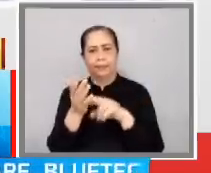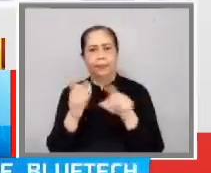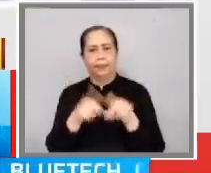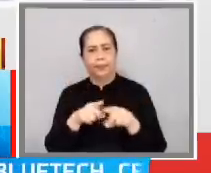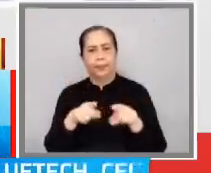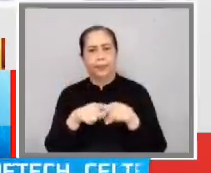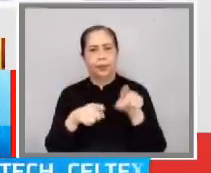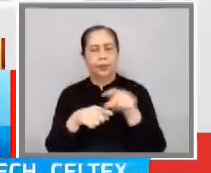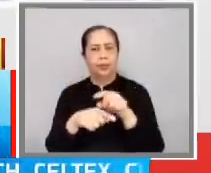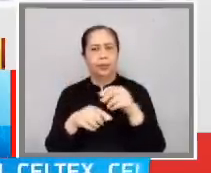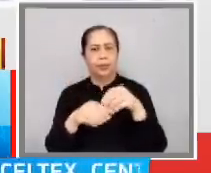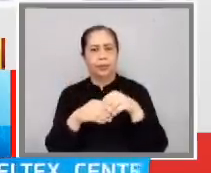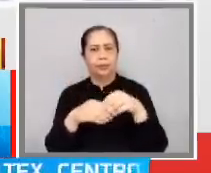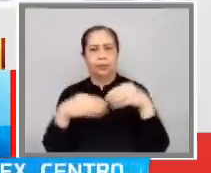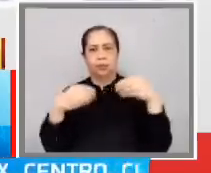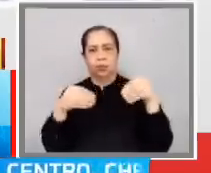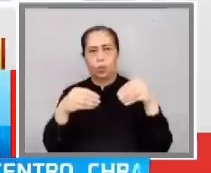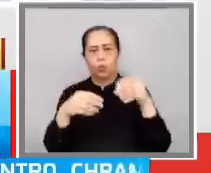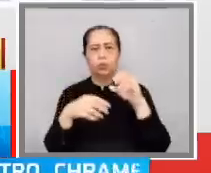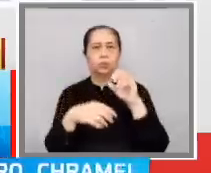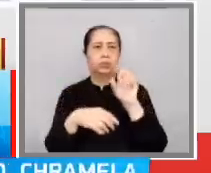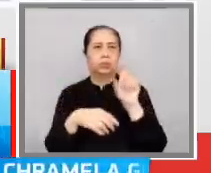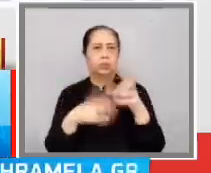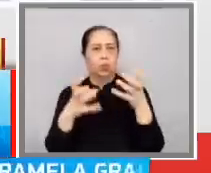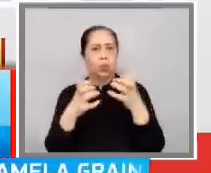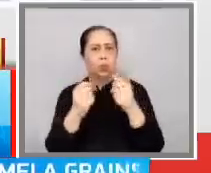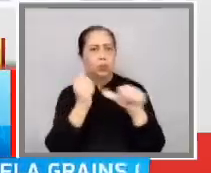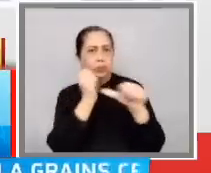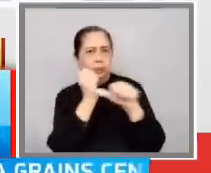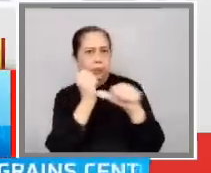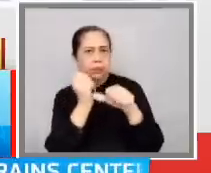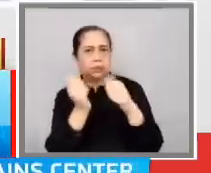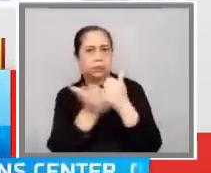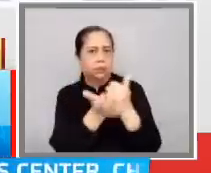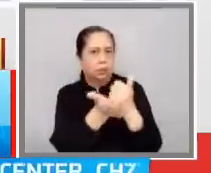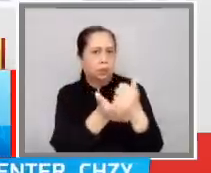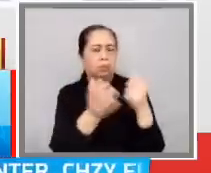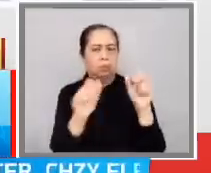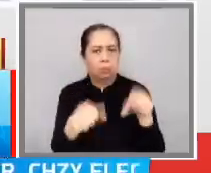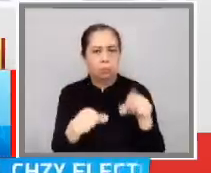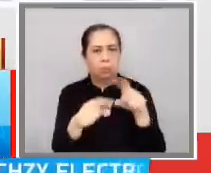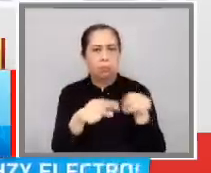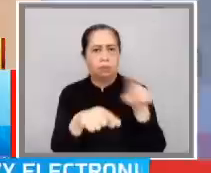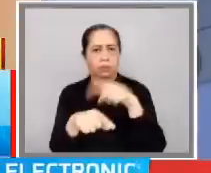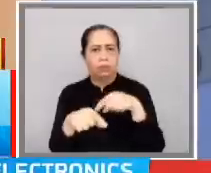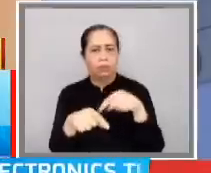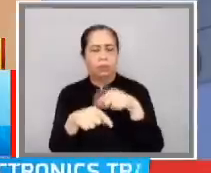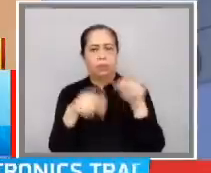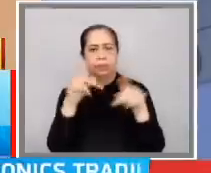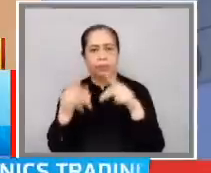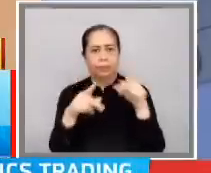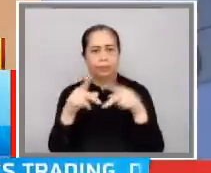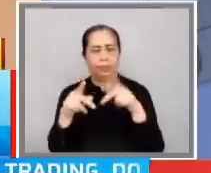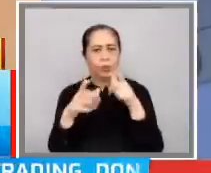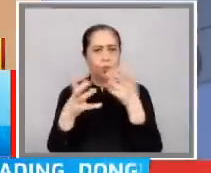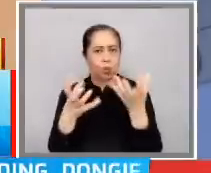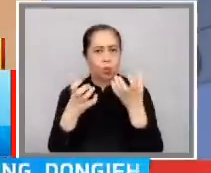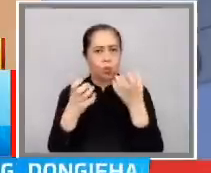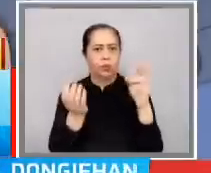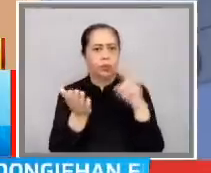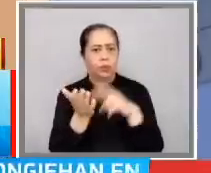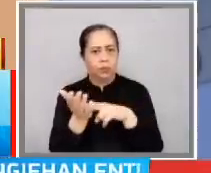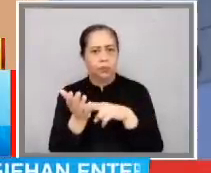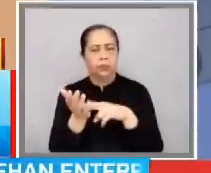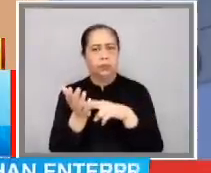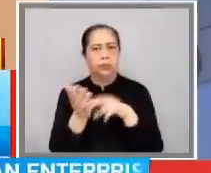mga in-stores kung mga kailangan po na magpa-assist no doon sa nung mga kababayan natin na mga gustong magparehistro.